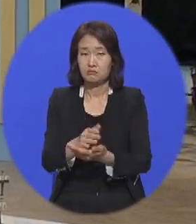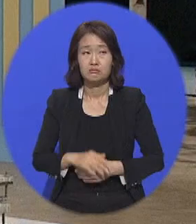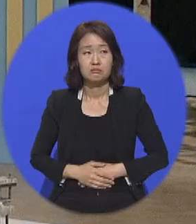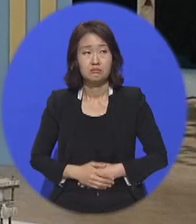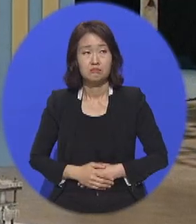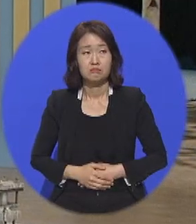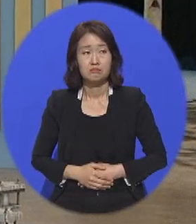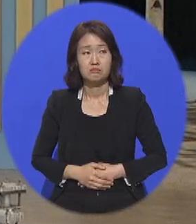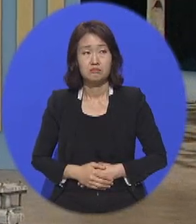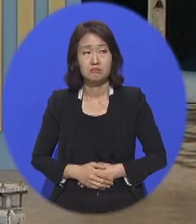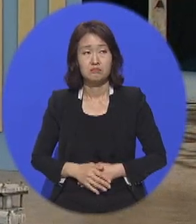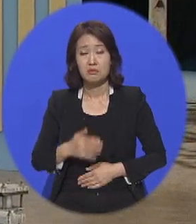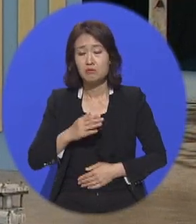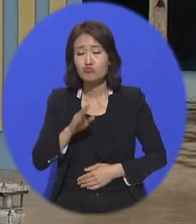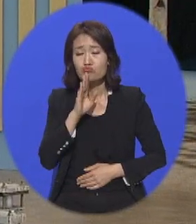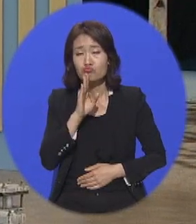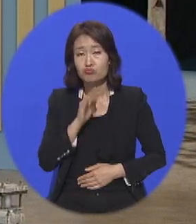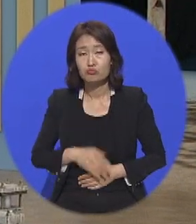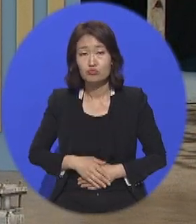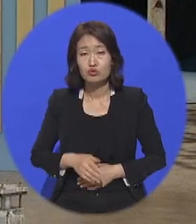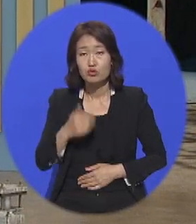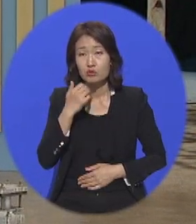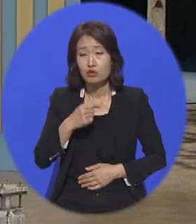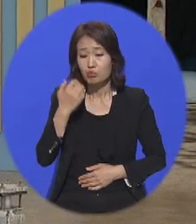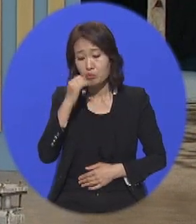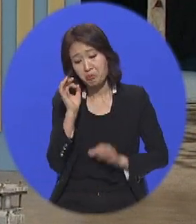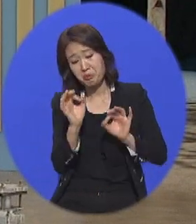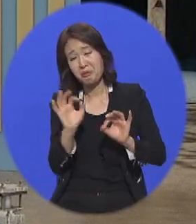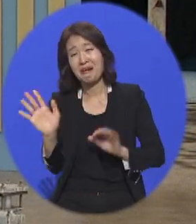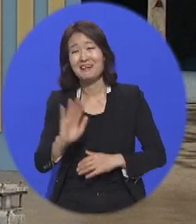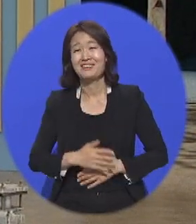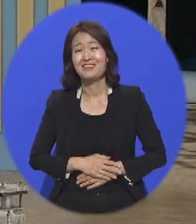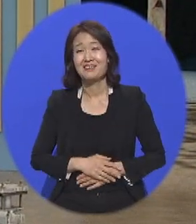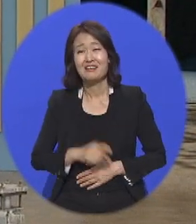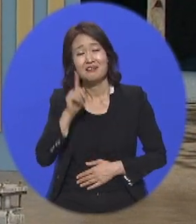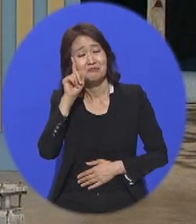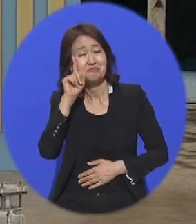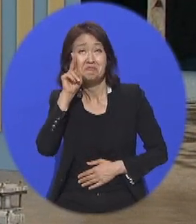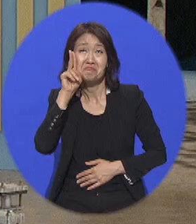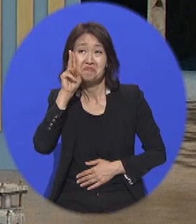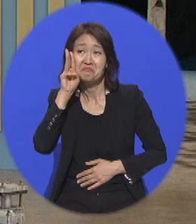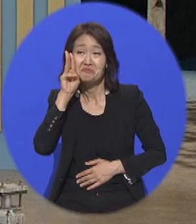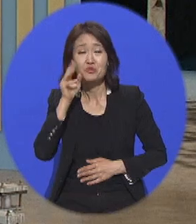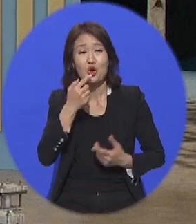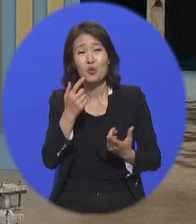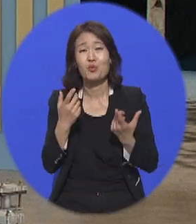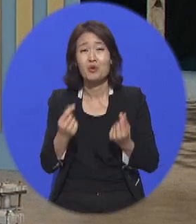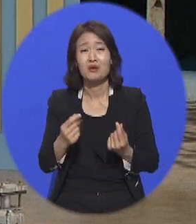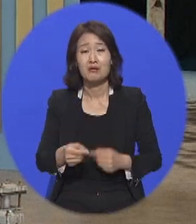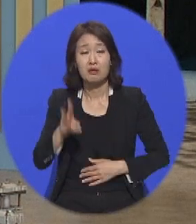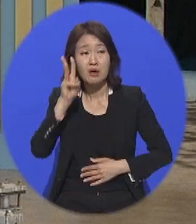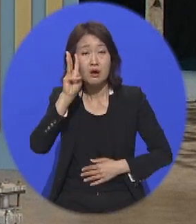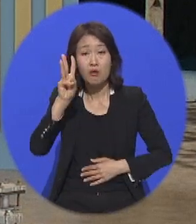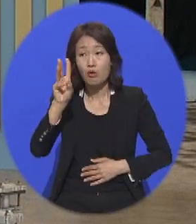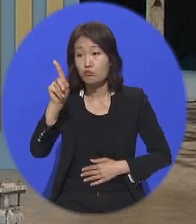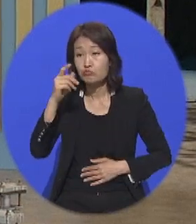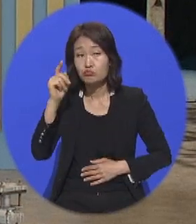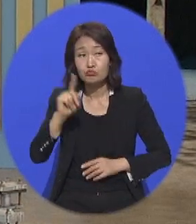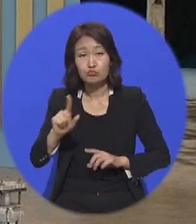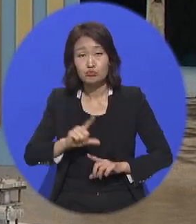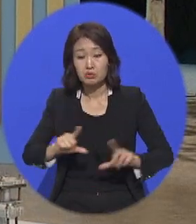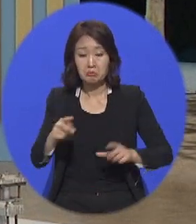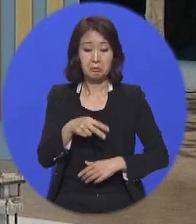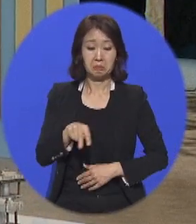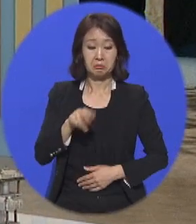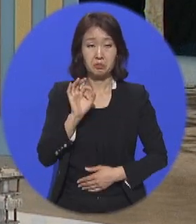그러지 놔두서. 아니, 나 다를 게 뭐. 누가 쳐다보지도 않아요. 이틀 날도 마찬가지고 한숨 푹 쉬고 있고 3일째 되는 어떤 사람이 한번 쉬